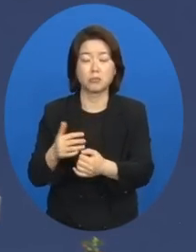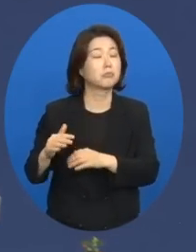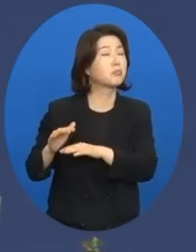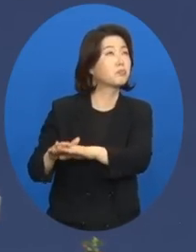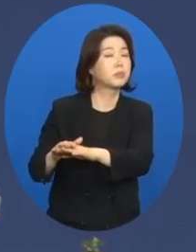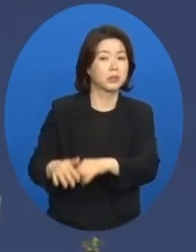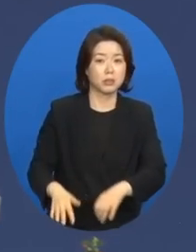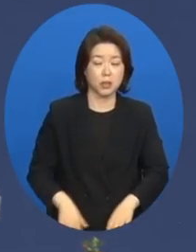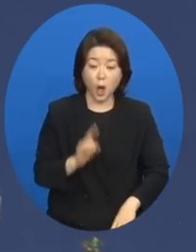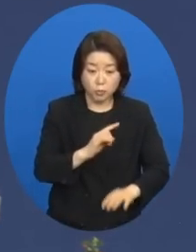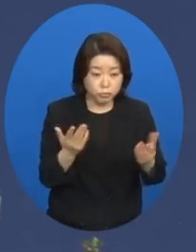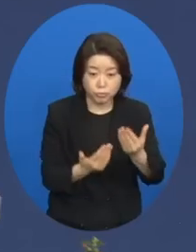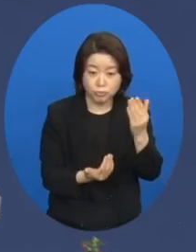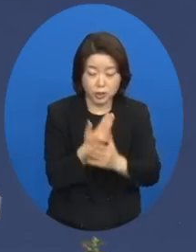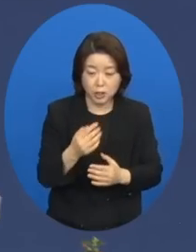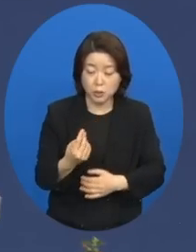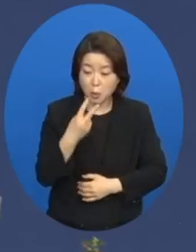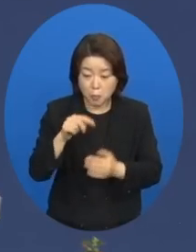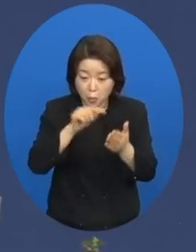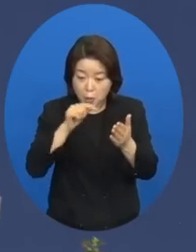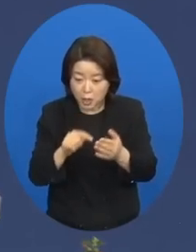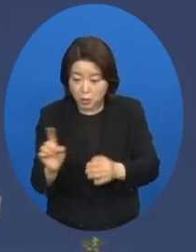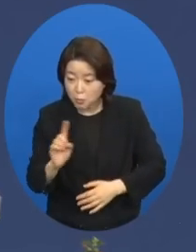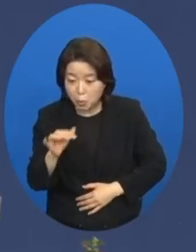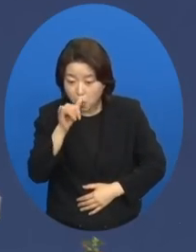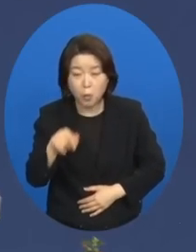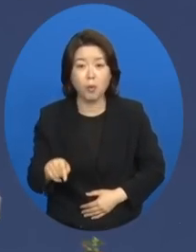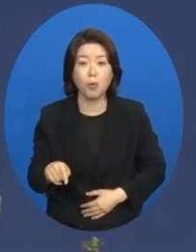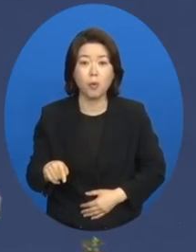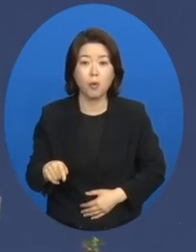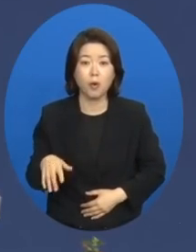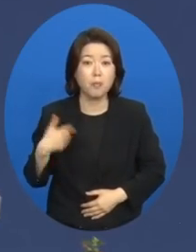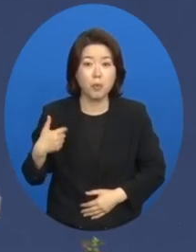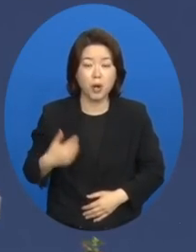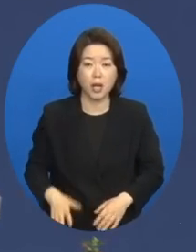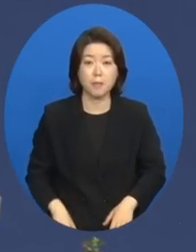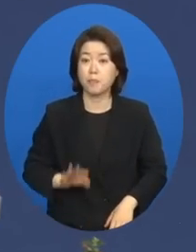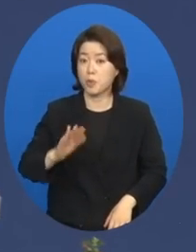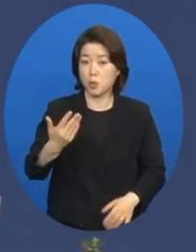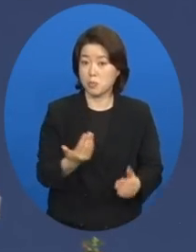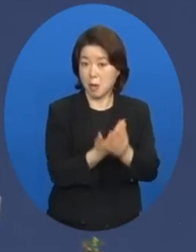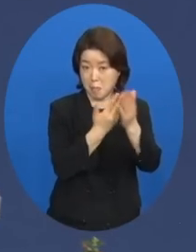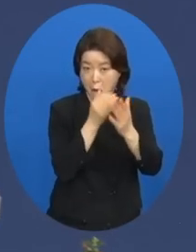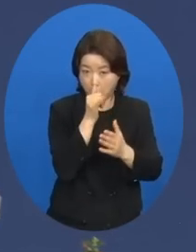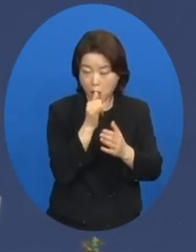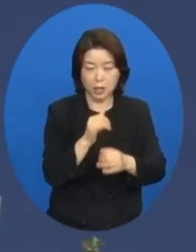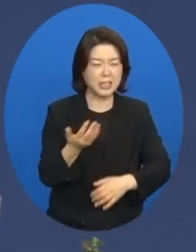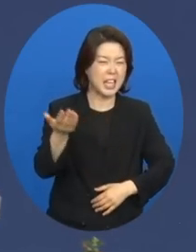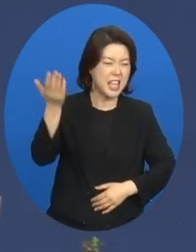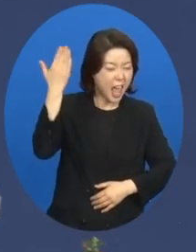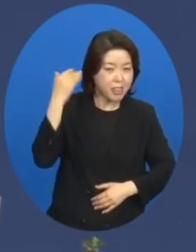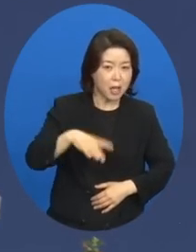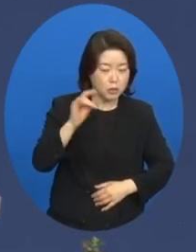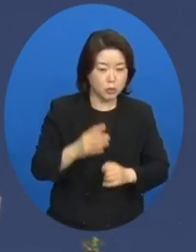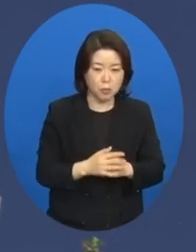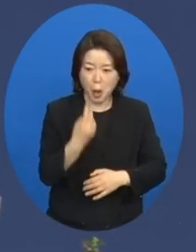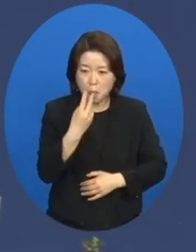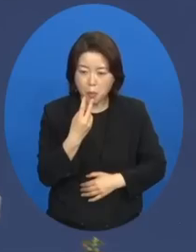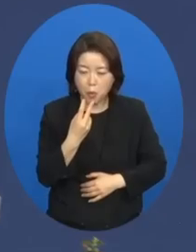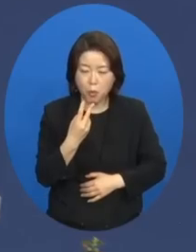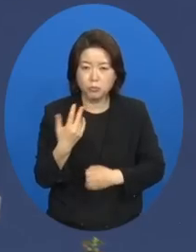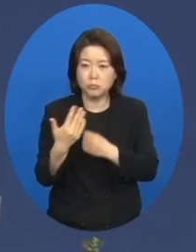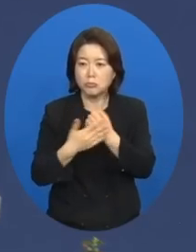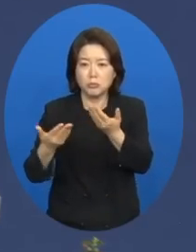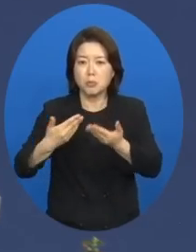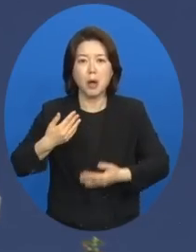생겨도 당장 보험 안에서 뭐가 있는지 요즘에는 개발전이 돼서 그러는데요. 초기에만 해도 보험 못 찾아먹는 사람이